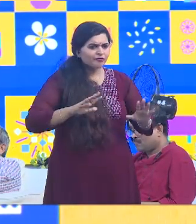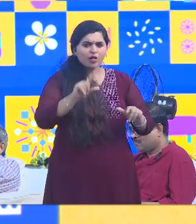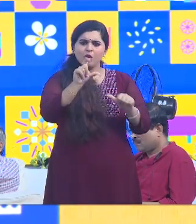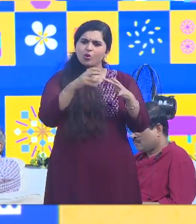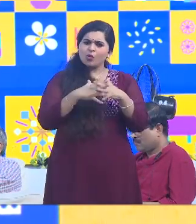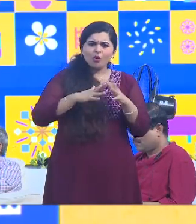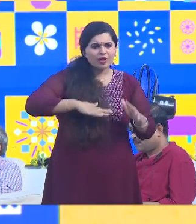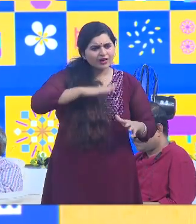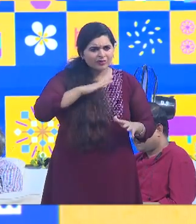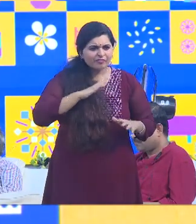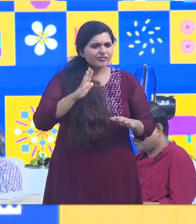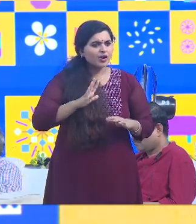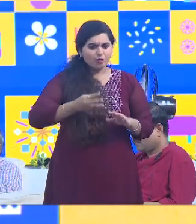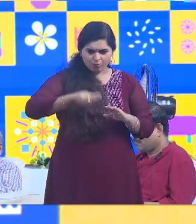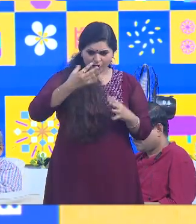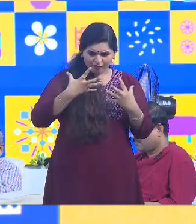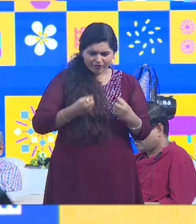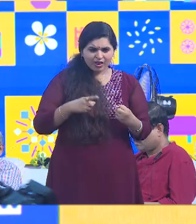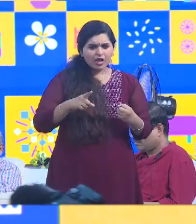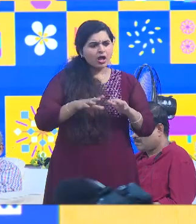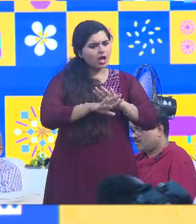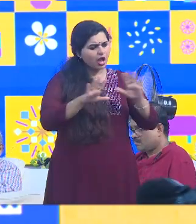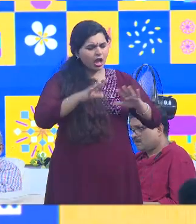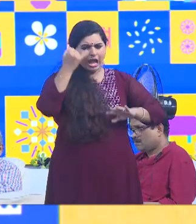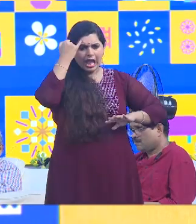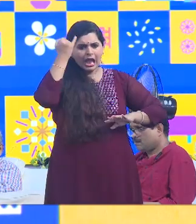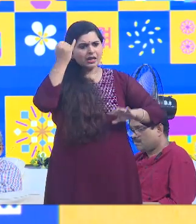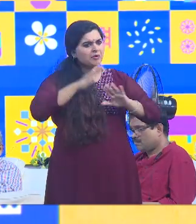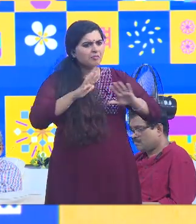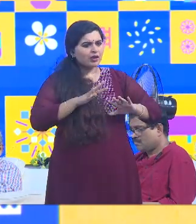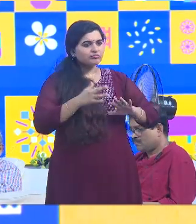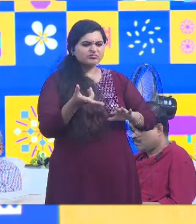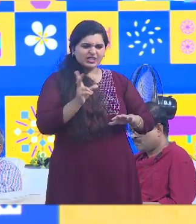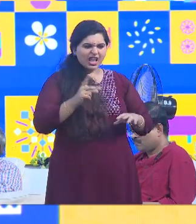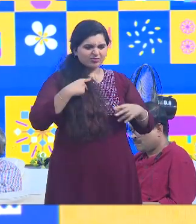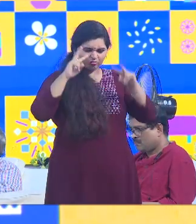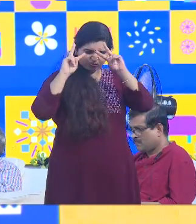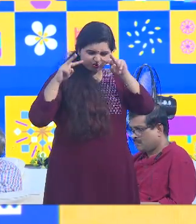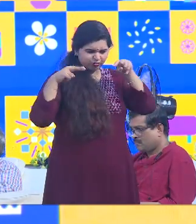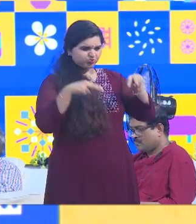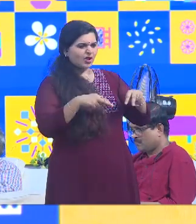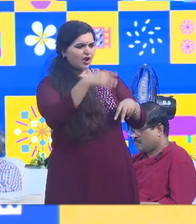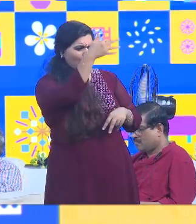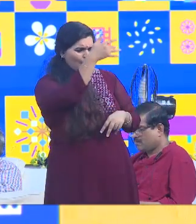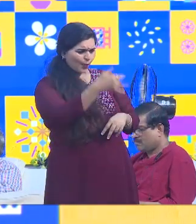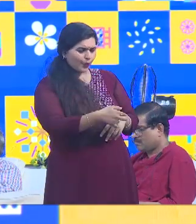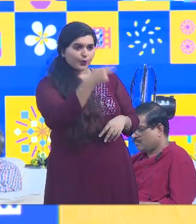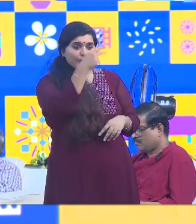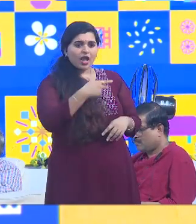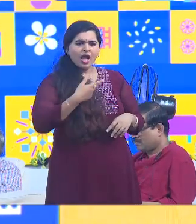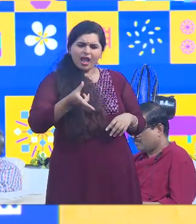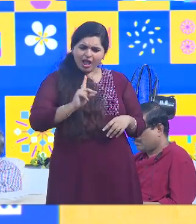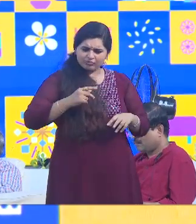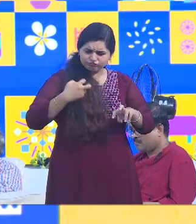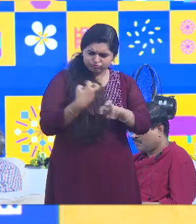പര്യാപ്തമാണോ, അതിനുപരിയായിട്ട് വ്യക്തമായിട്ടുള്ള സമീപനങ്ങൾ പര്യാപ്തമാണോ എന്ന ആത്മപരിശോധന നടത്തേണ്ടതായിട്ടുണ്ട്. കൂടുതൽ ഊർജ്ജസ്വലതയോടുകൂടി മുന്നോട്ട്